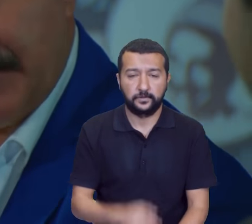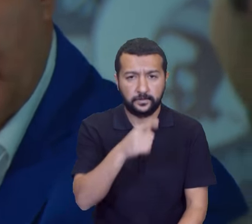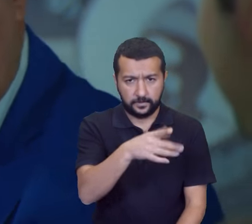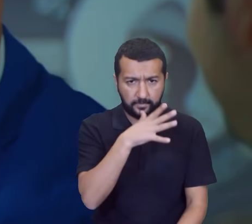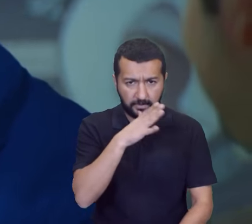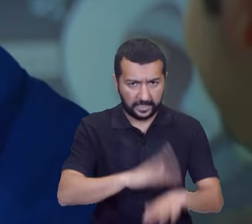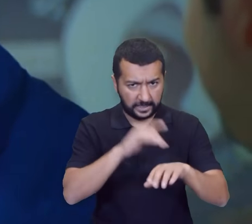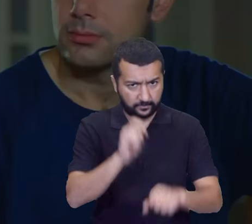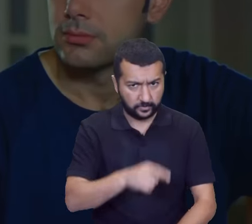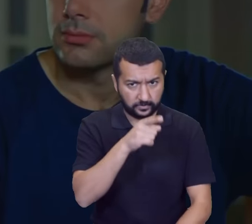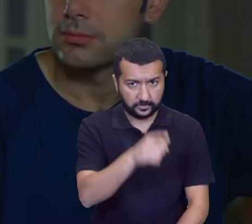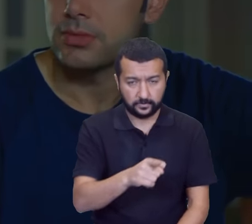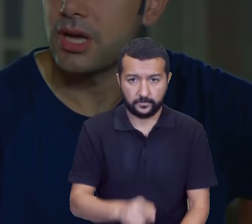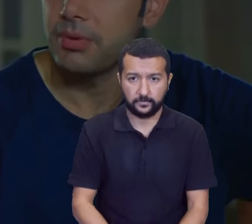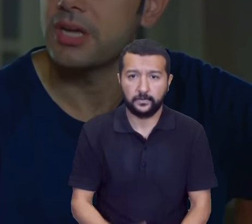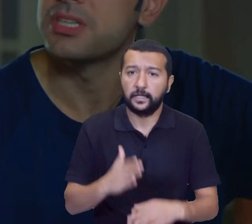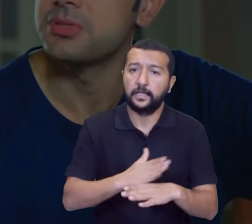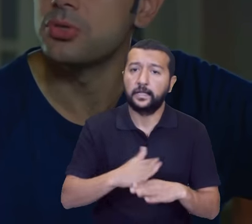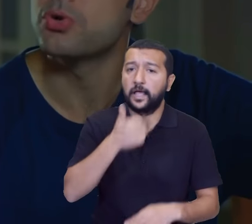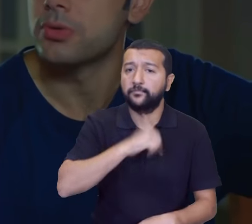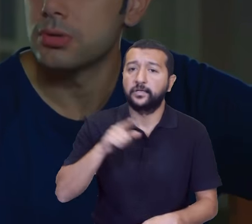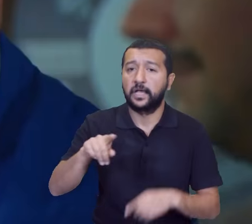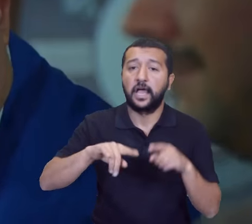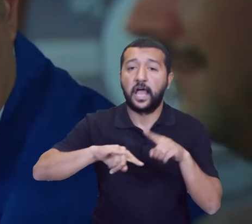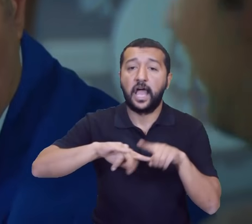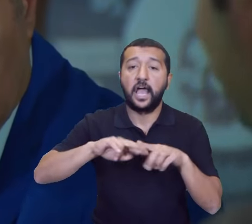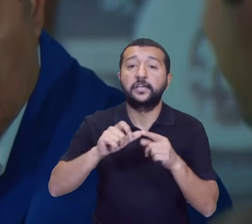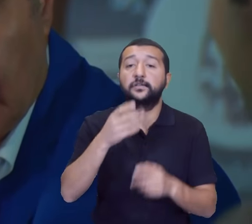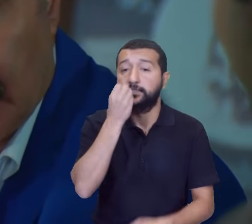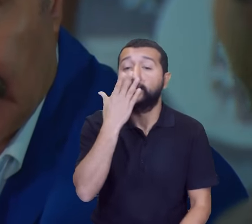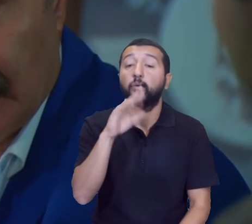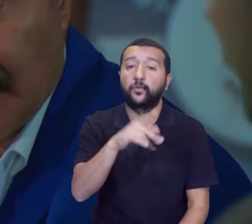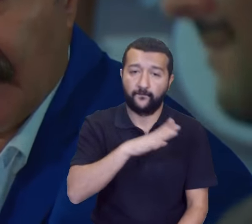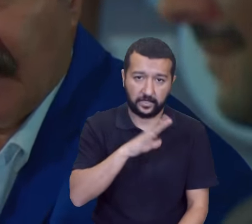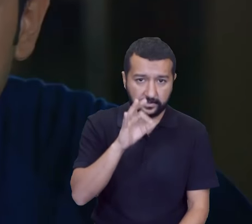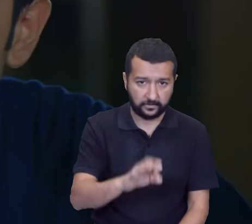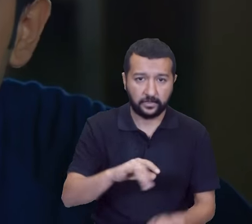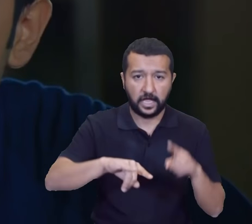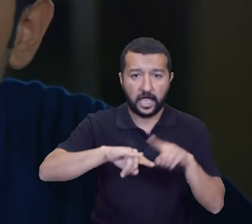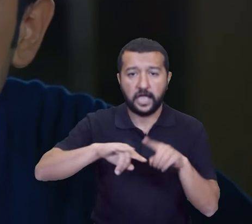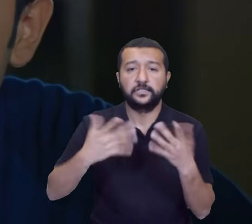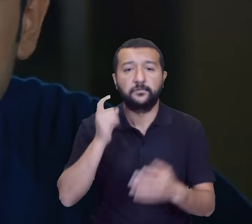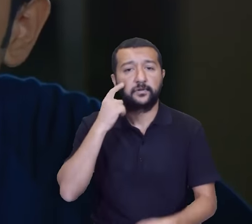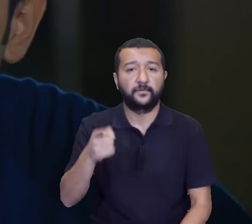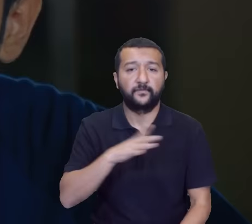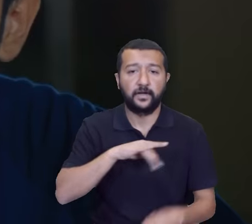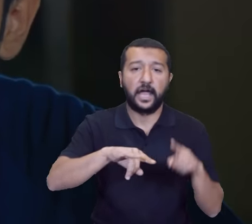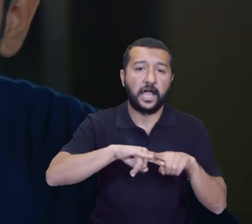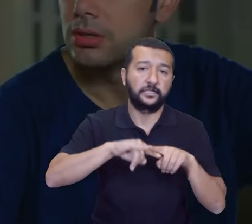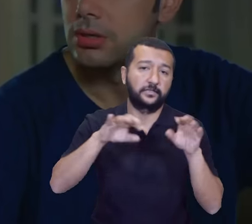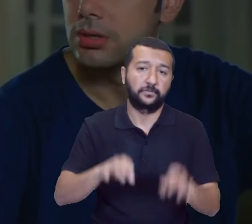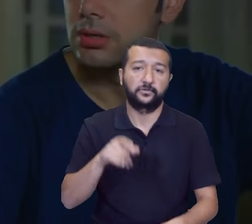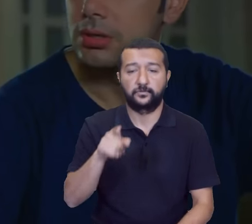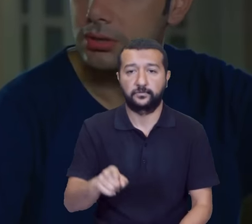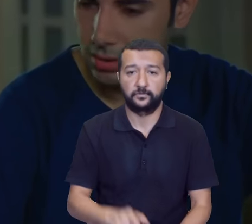Oğlum bilerek mi yapıyorsun sen ya? Niye abi? Haşla bitki yok mu? Var mı? Var tabii. Haşlanmış patates var. Haşla